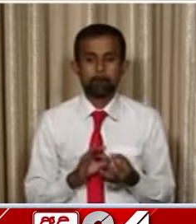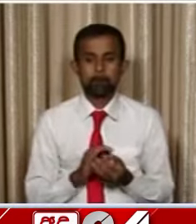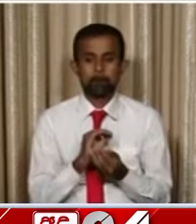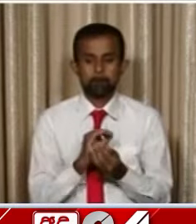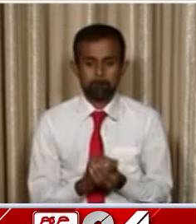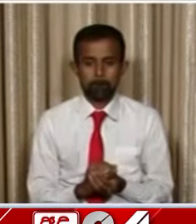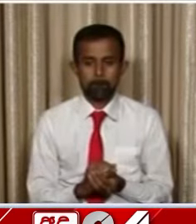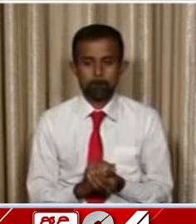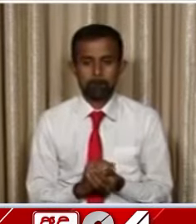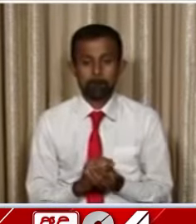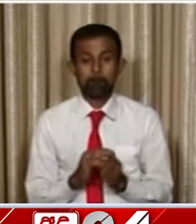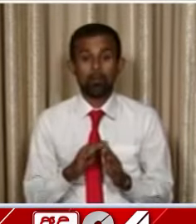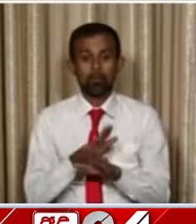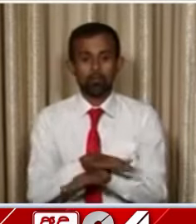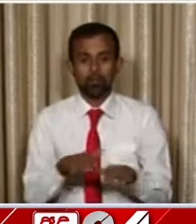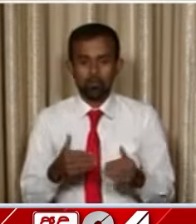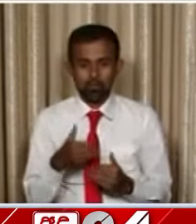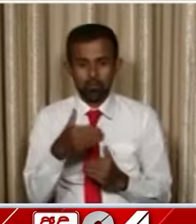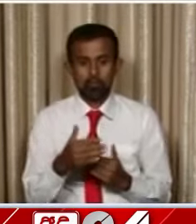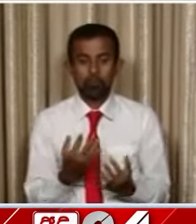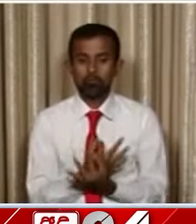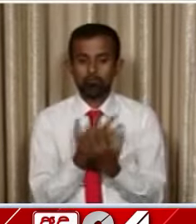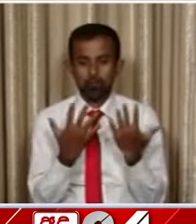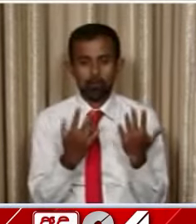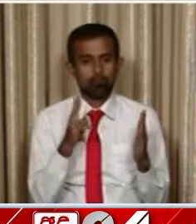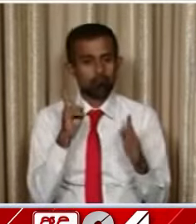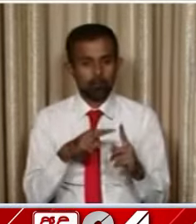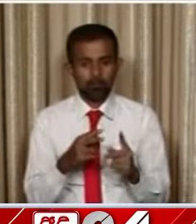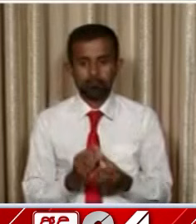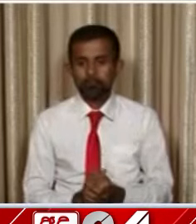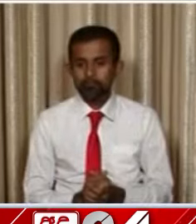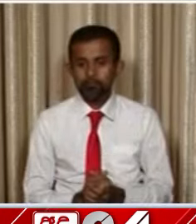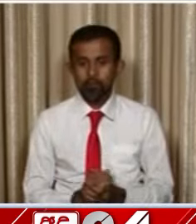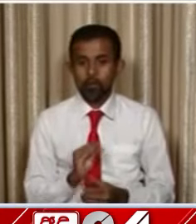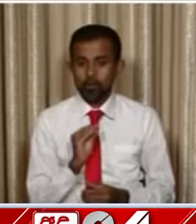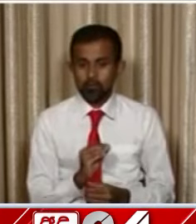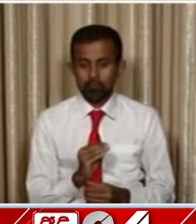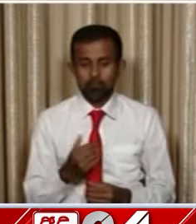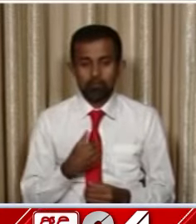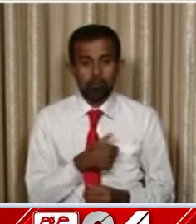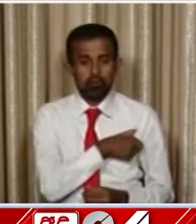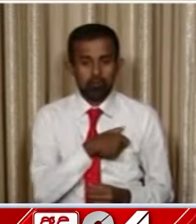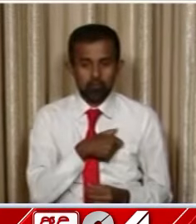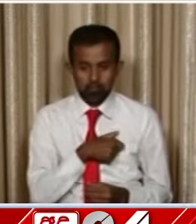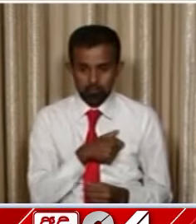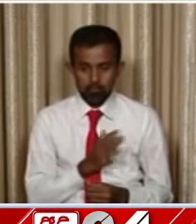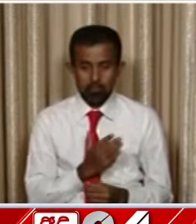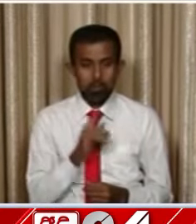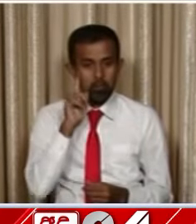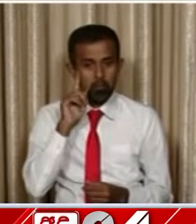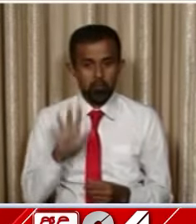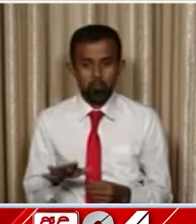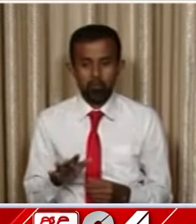සුරකිමින් ජාතියේ දූදරුවන්ගේ අනාගතය පැහැපත් කරන තැයි විශ්වාසය තබමිනි. නමුත් අප නායකයන් විසින් එම